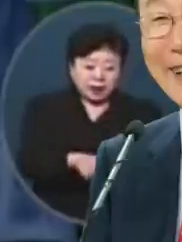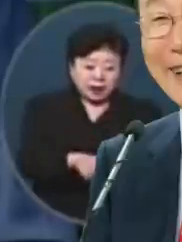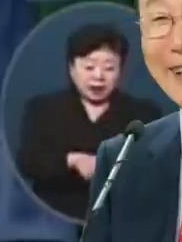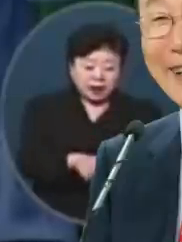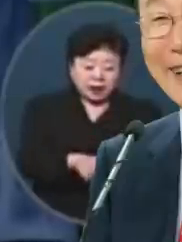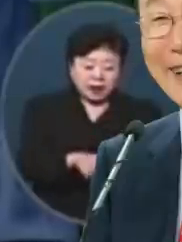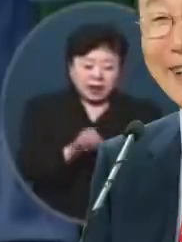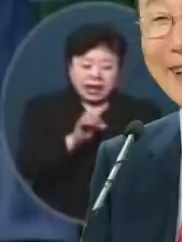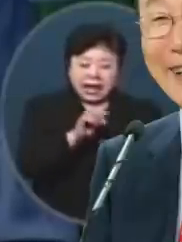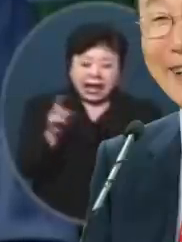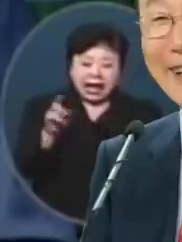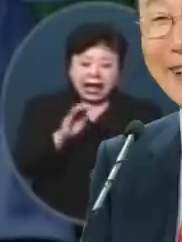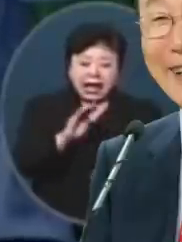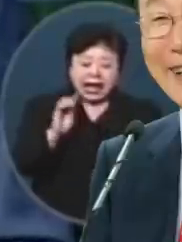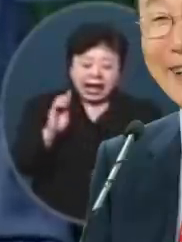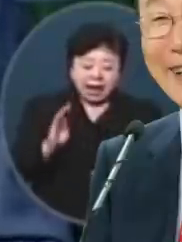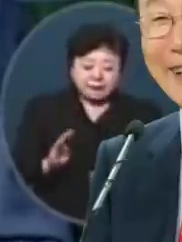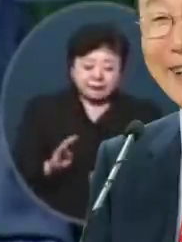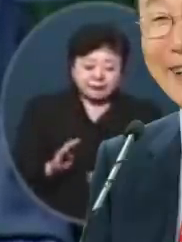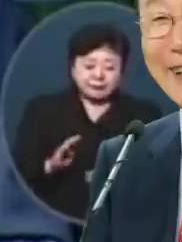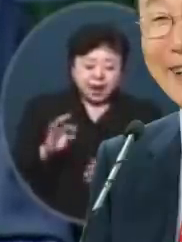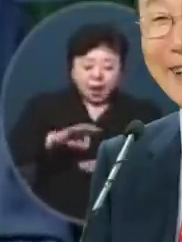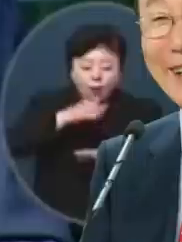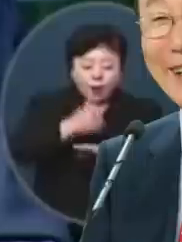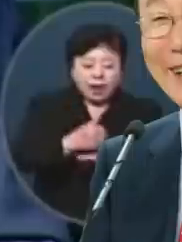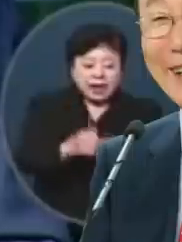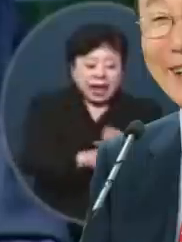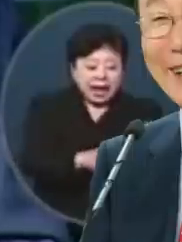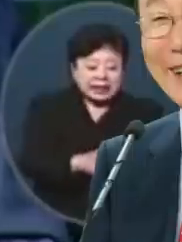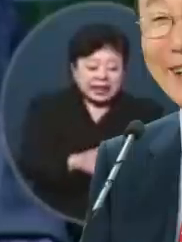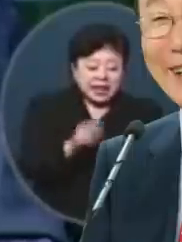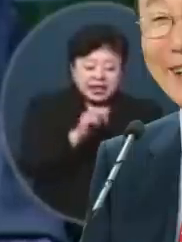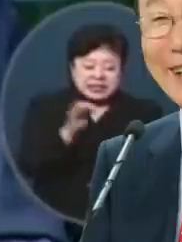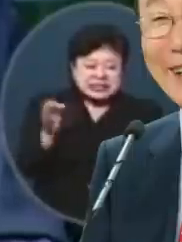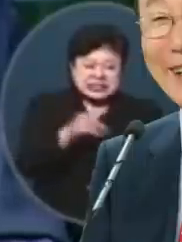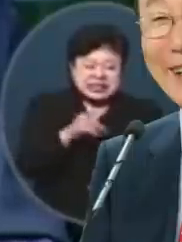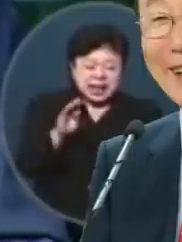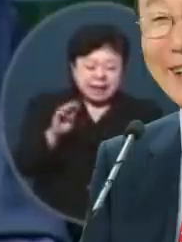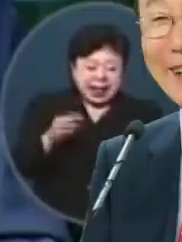아합왕의 아내 이세벨이 연락이 왔습니다.